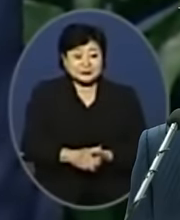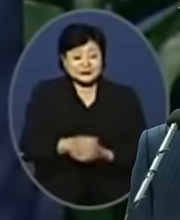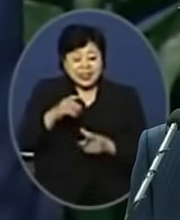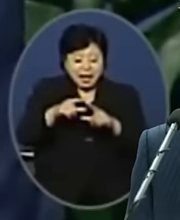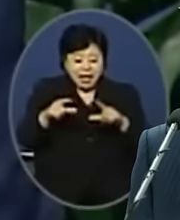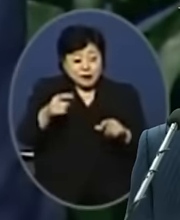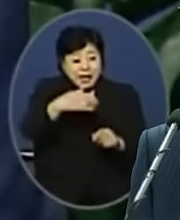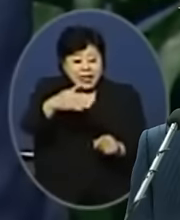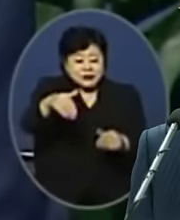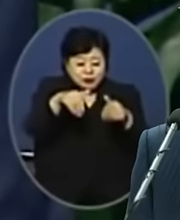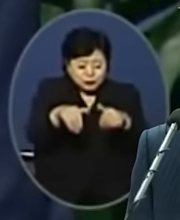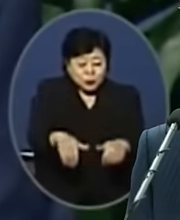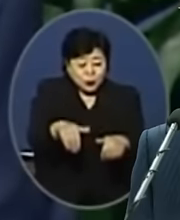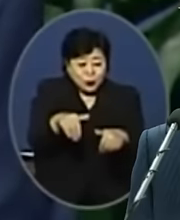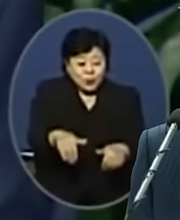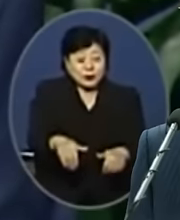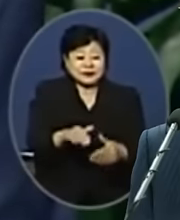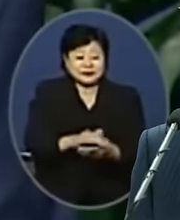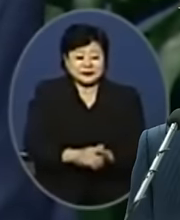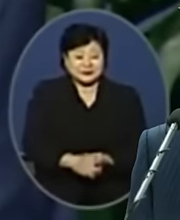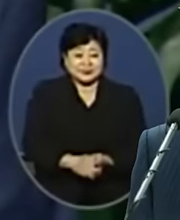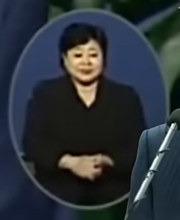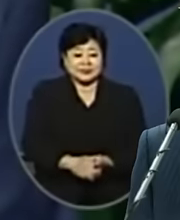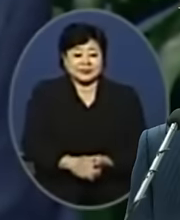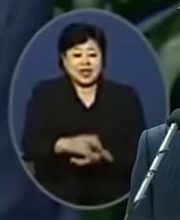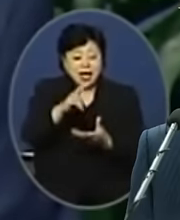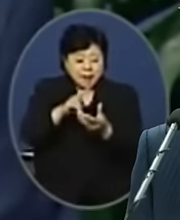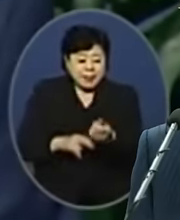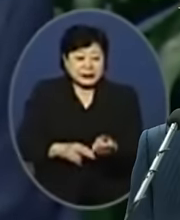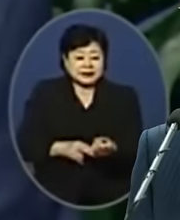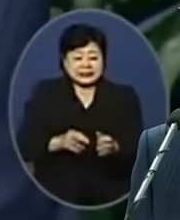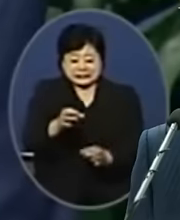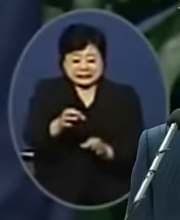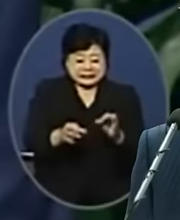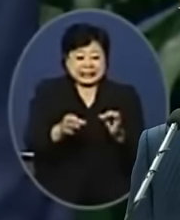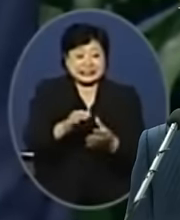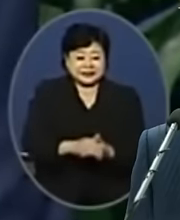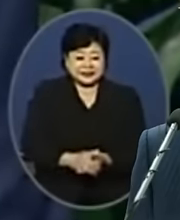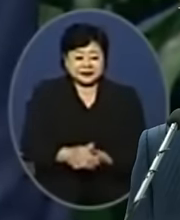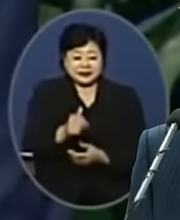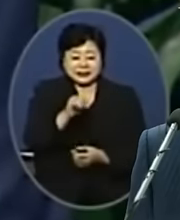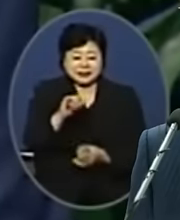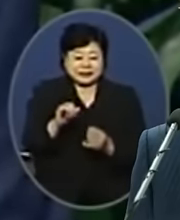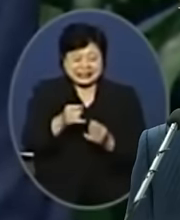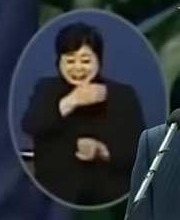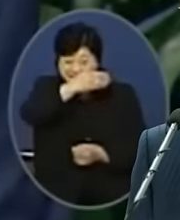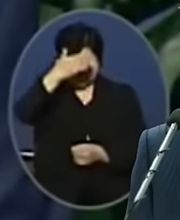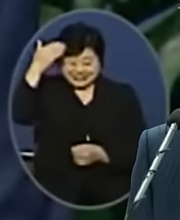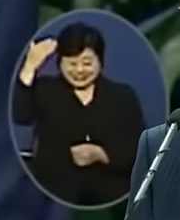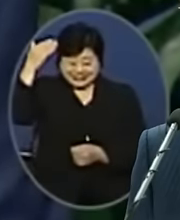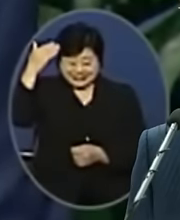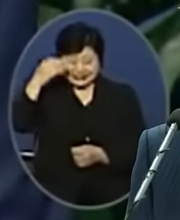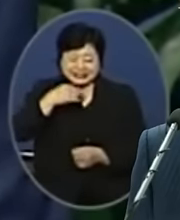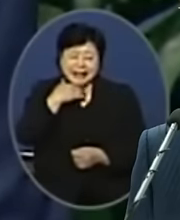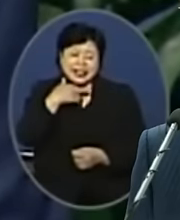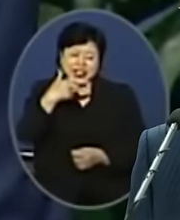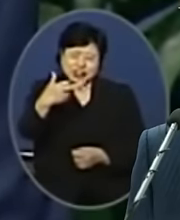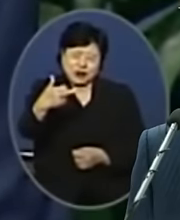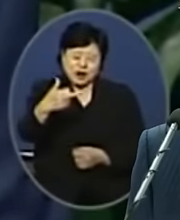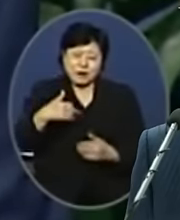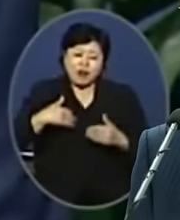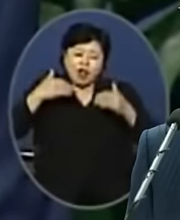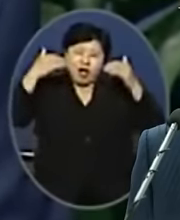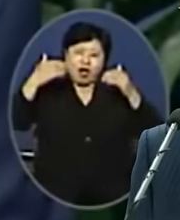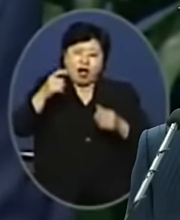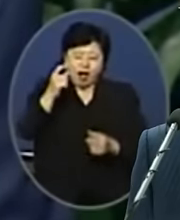애굽에 내려가서 종을 파는 동시장에서 여기 히브리 청년 17살 먹는 굉장한